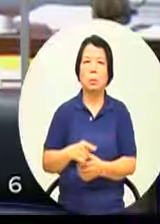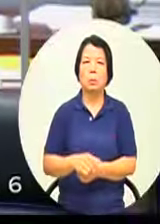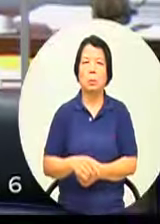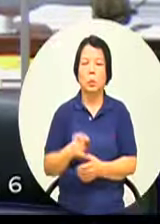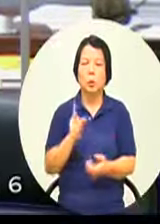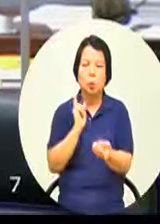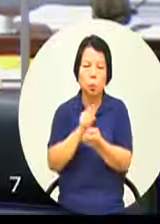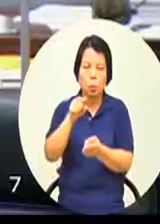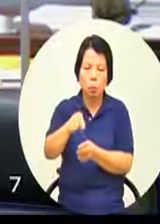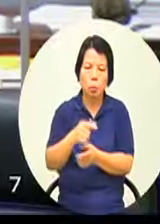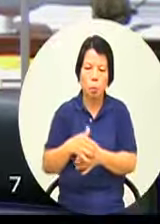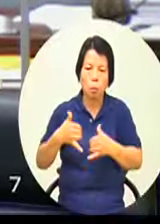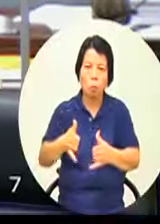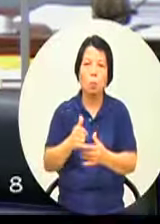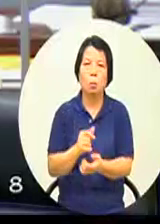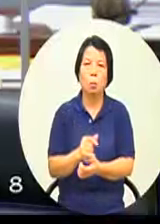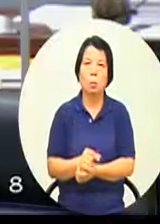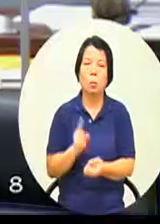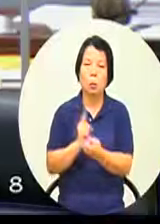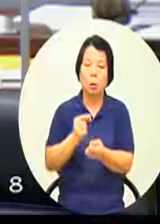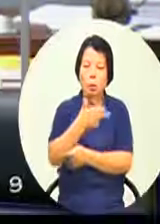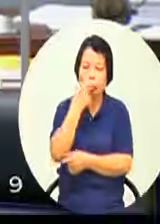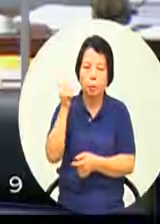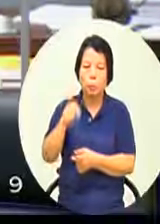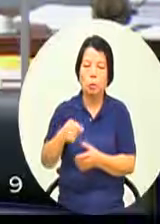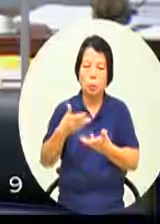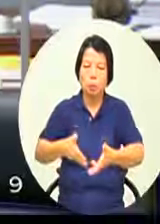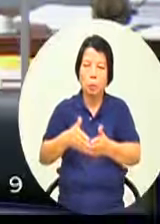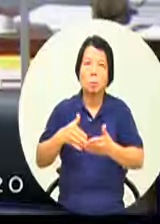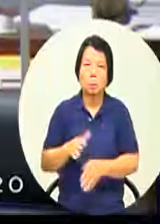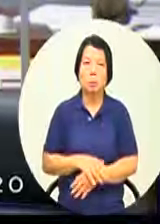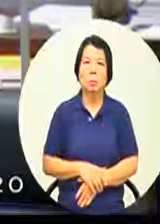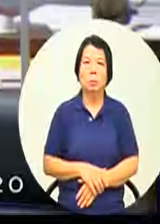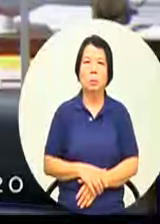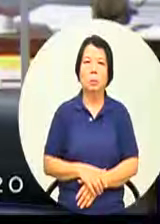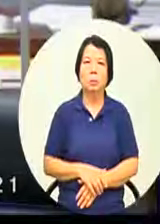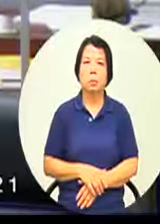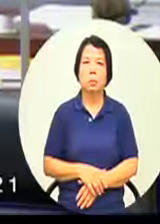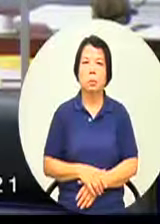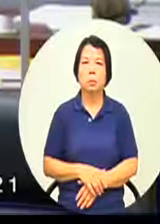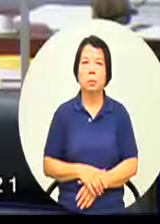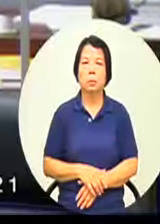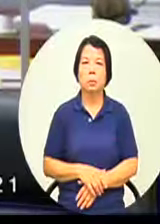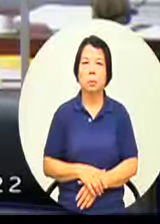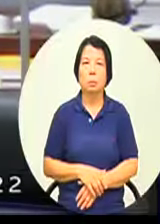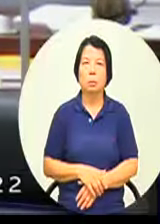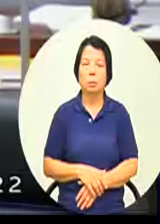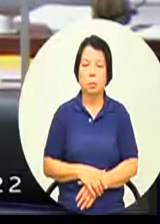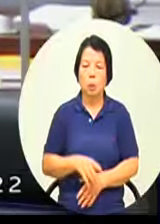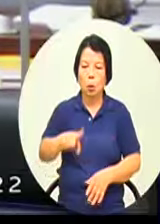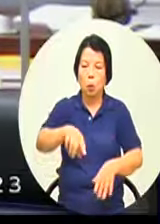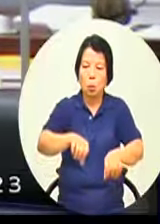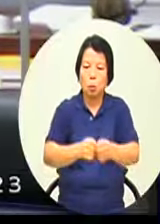的这个做人的重要。那边这样一个